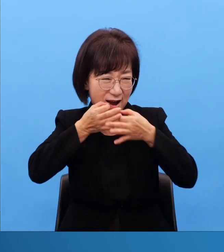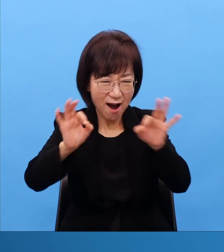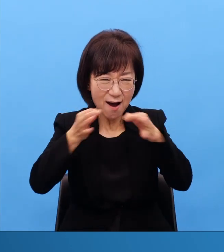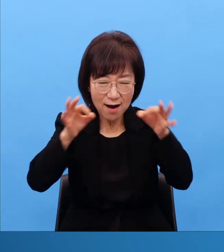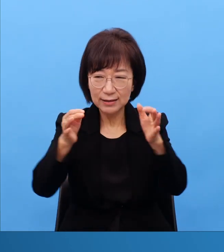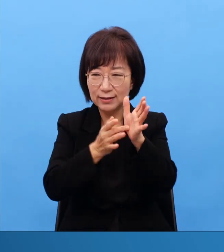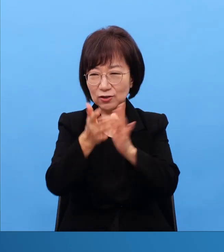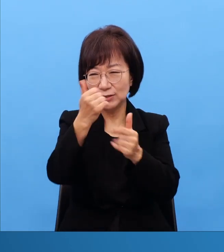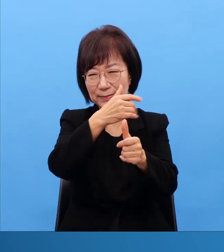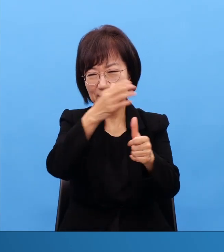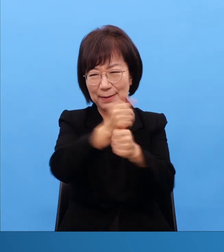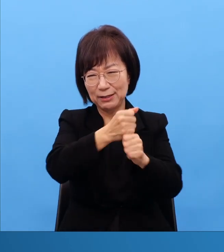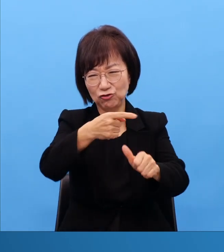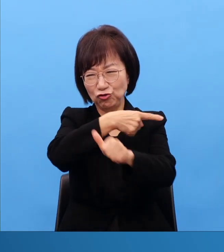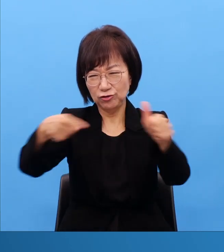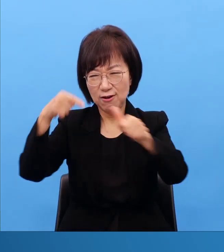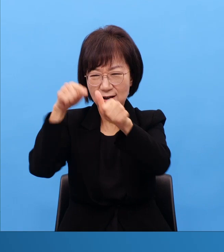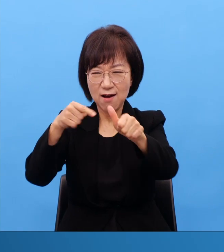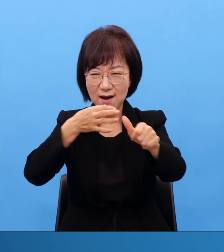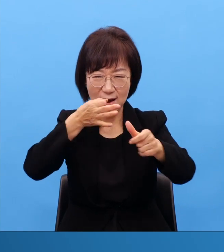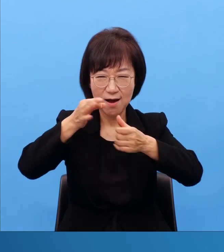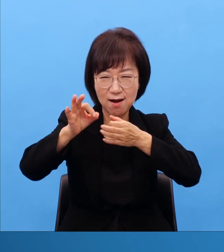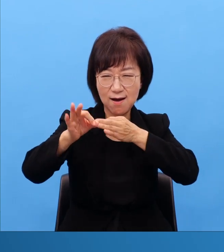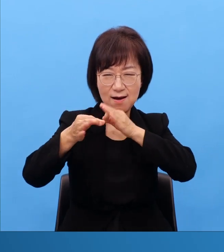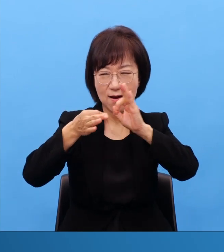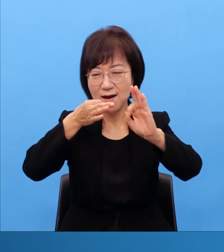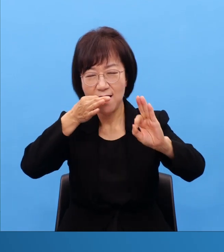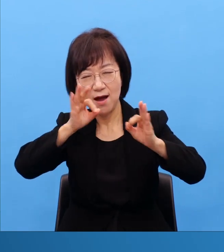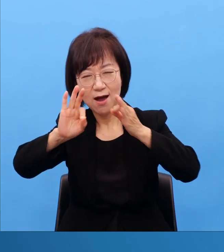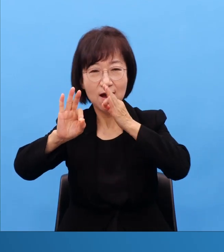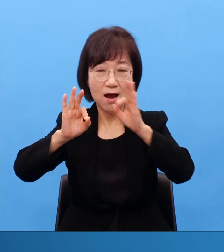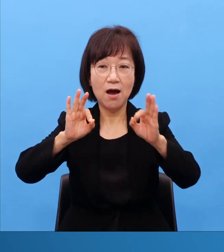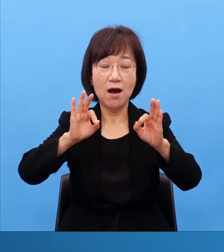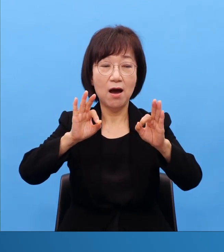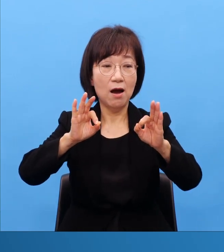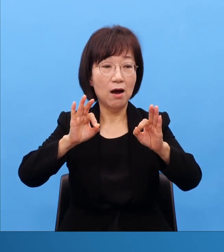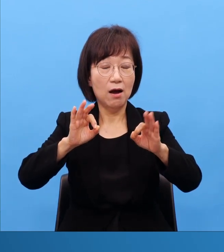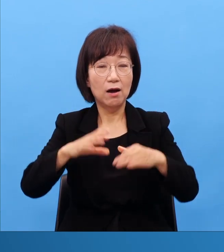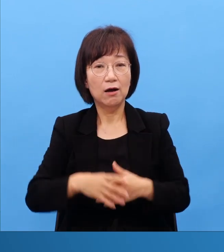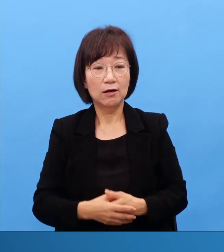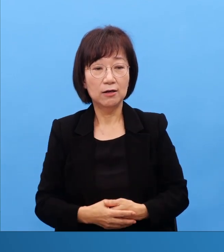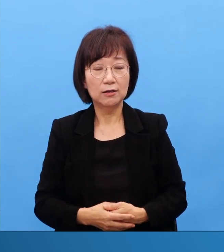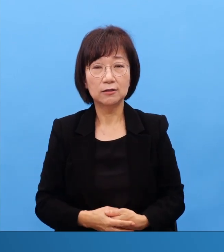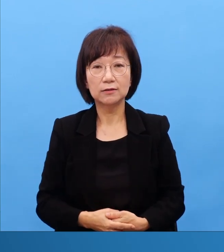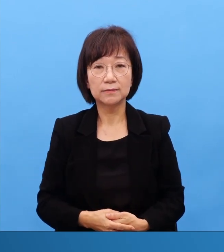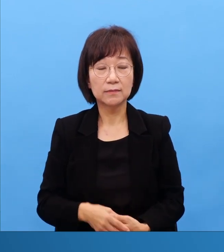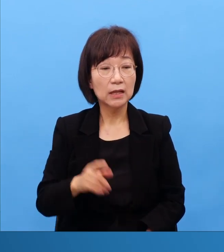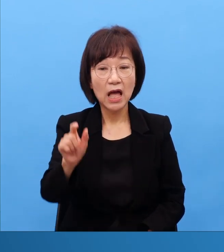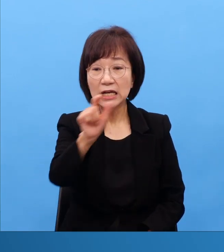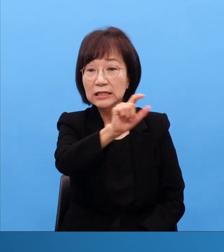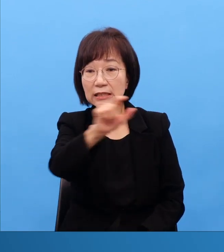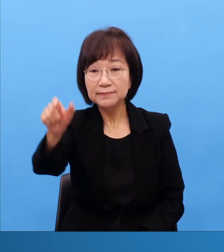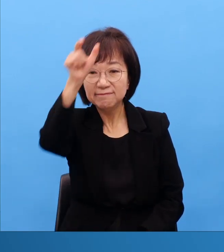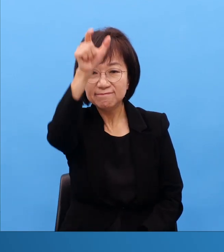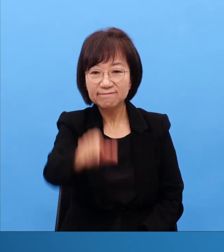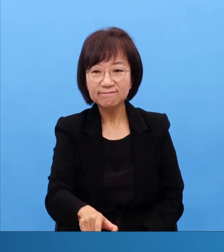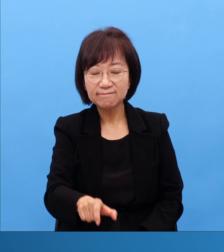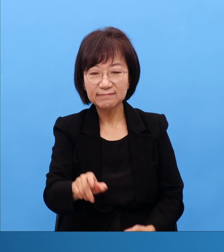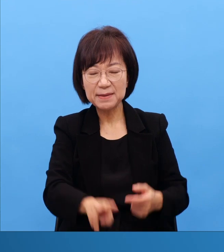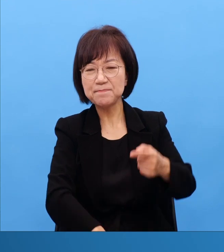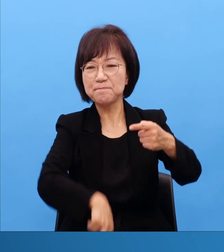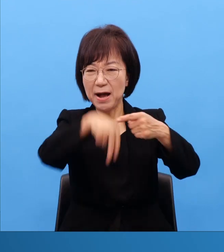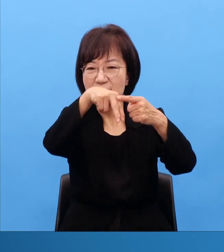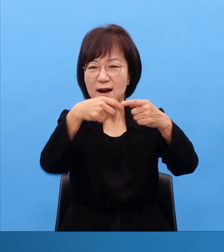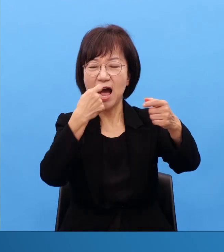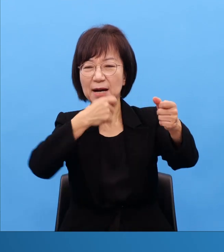matters, people become so infuriated that they become almost crazed. 그 중요한 거는 십자가에 못 박아라. And what's even more important is that now